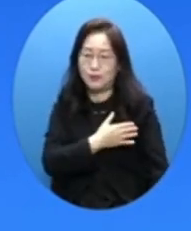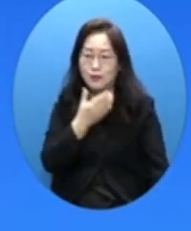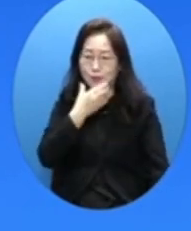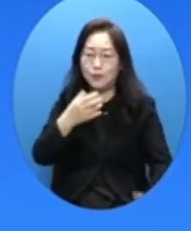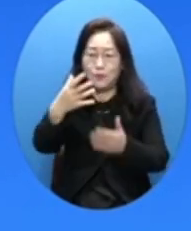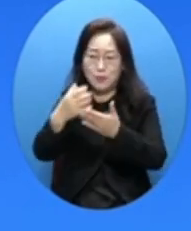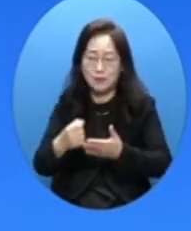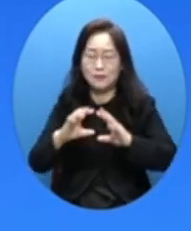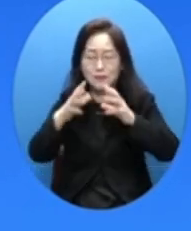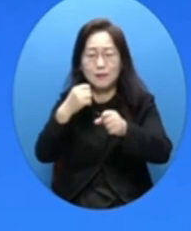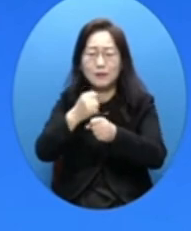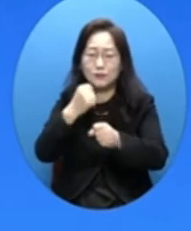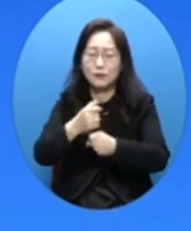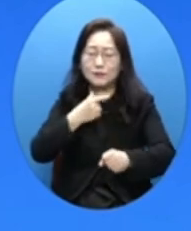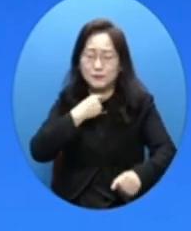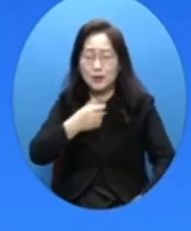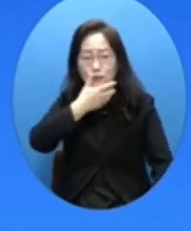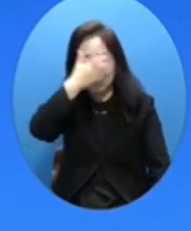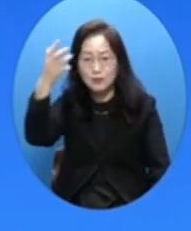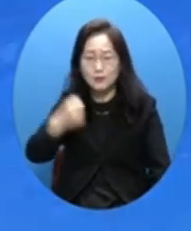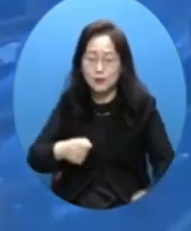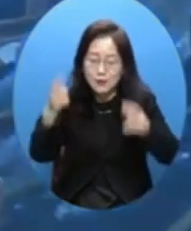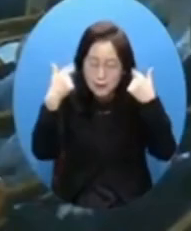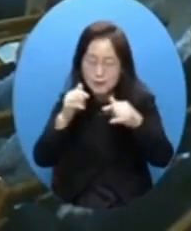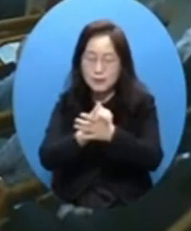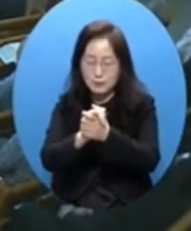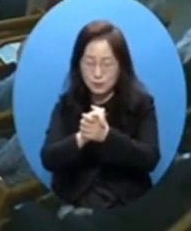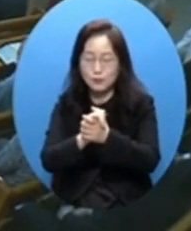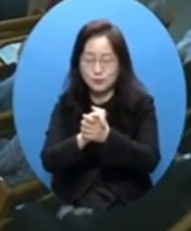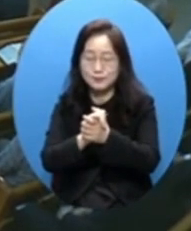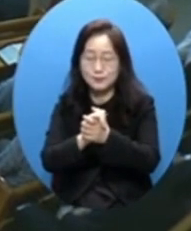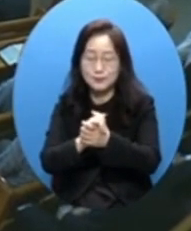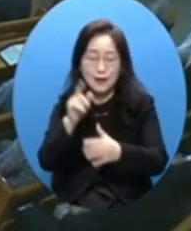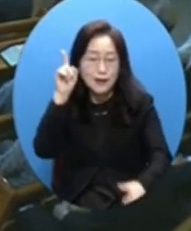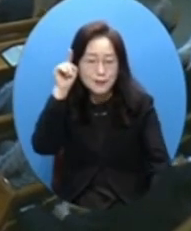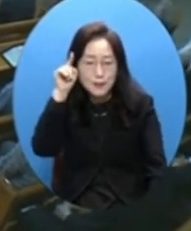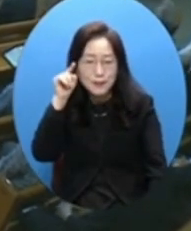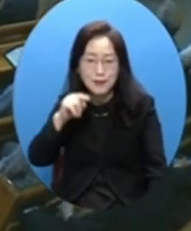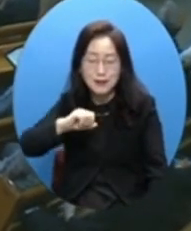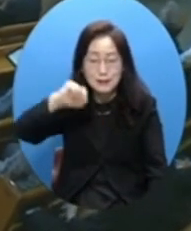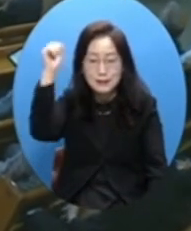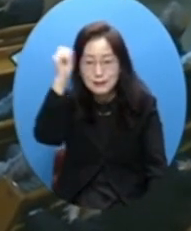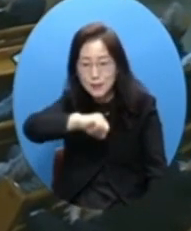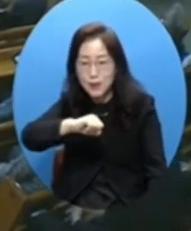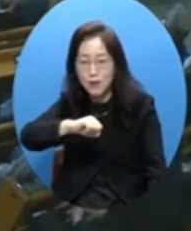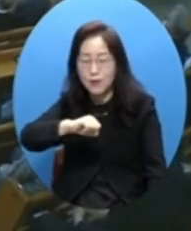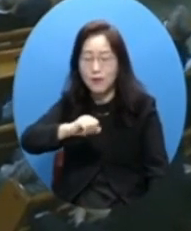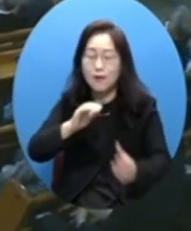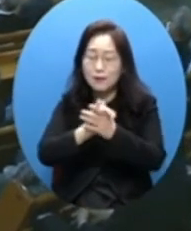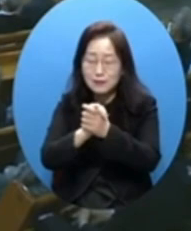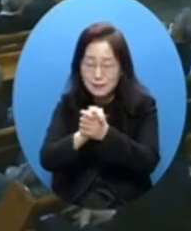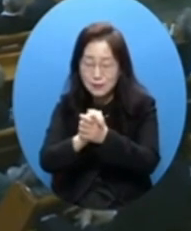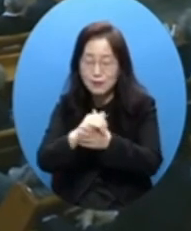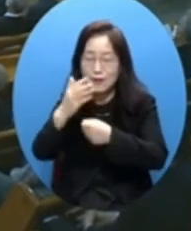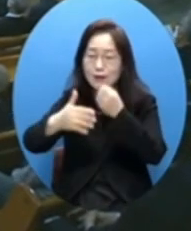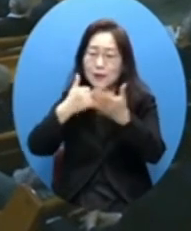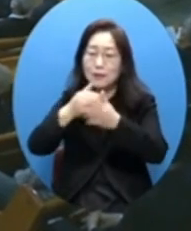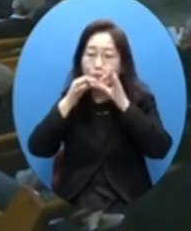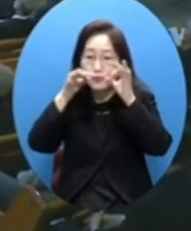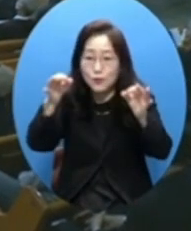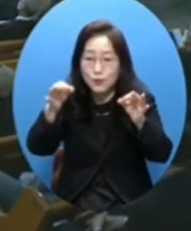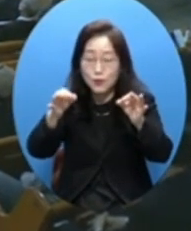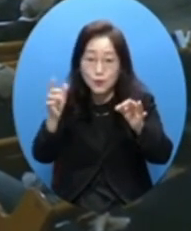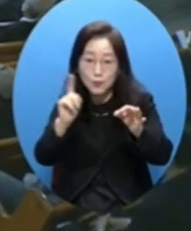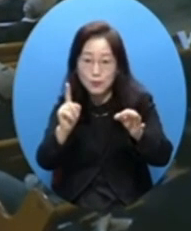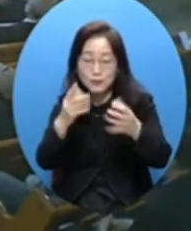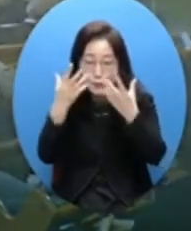복 받은 나라로 만들어야 되겠다 하는 꿈을 가지고 날마다 기도했습니다 매일같이 새벽에 나와 기도하면서 하나님의 부르짖었는데 이와